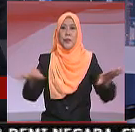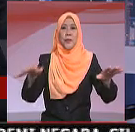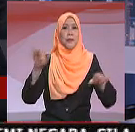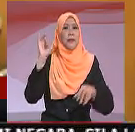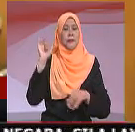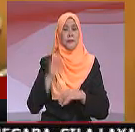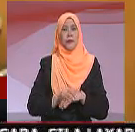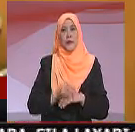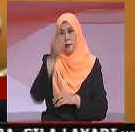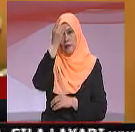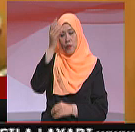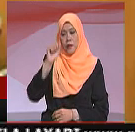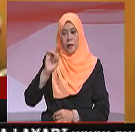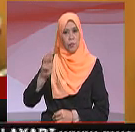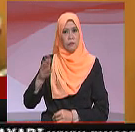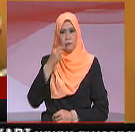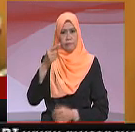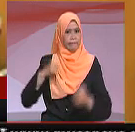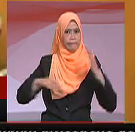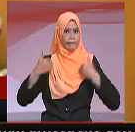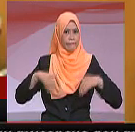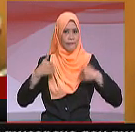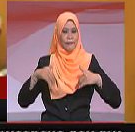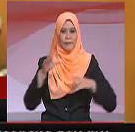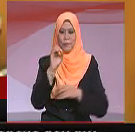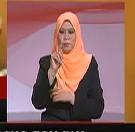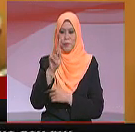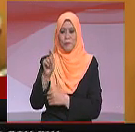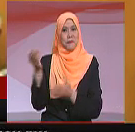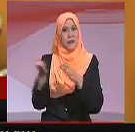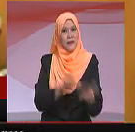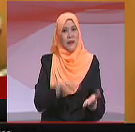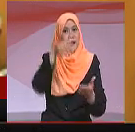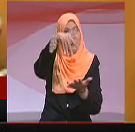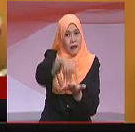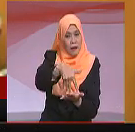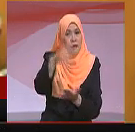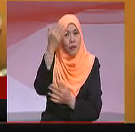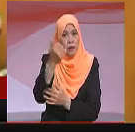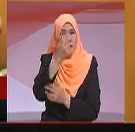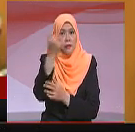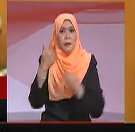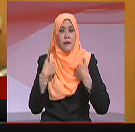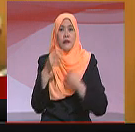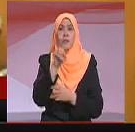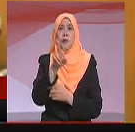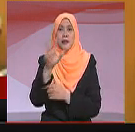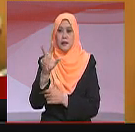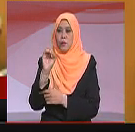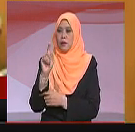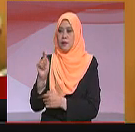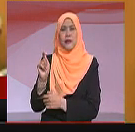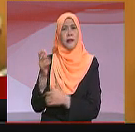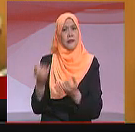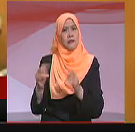Ayub Khan menafikan dakwaan 255 OKT mati di lokap kerana hanya ada 23 OKT